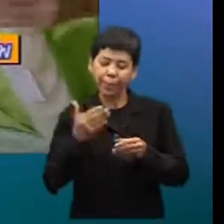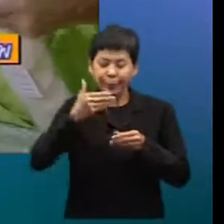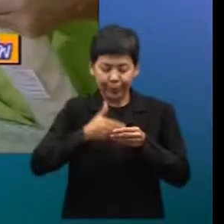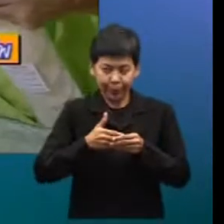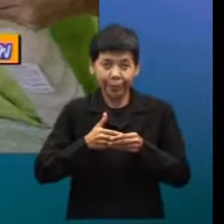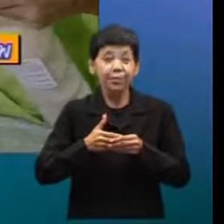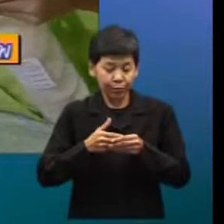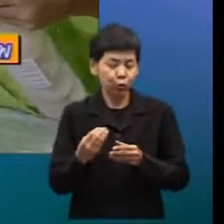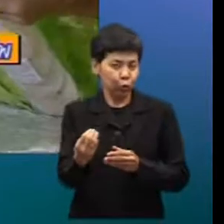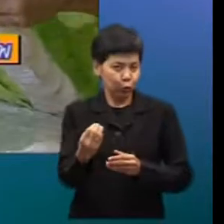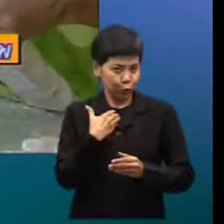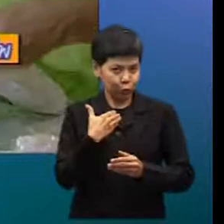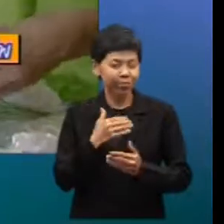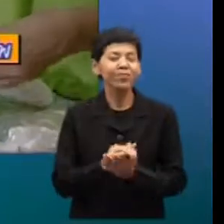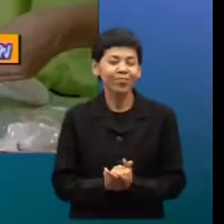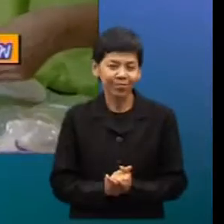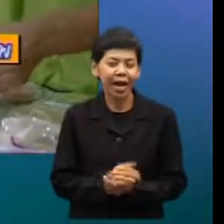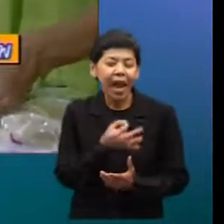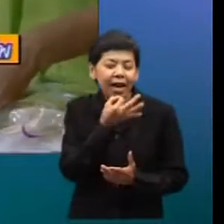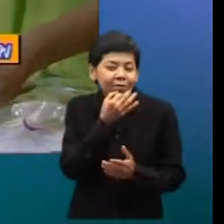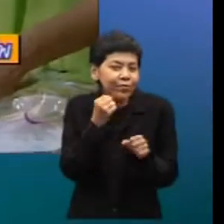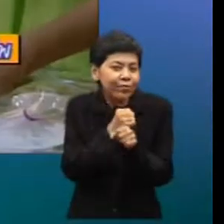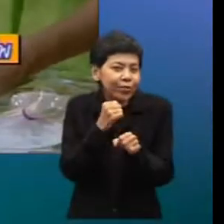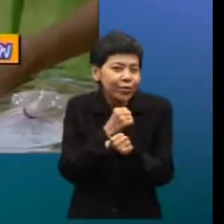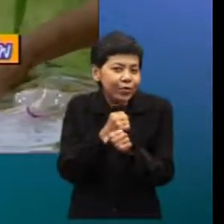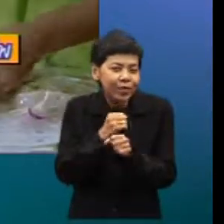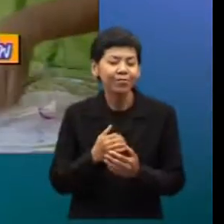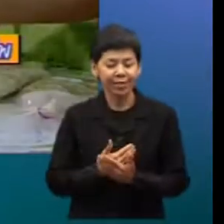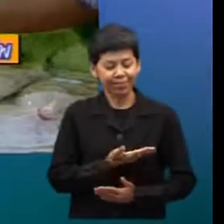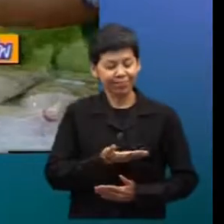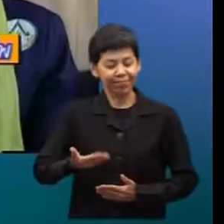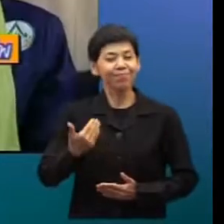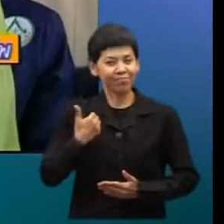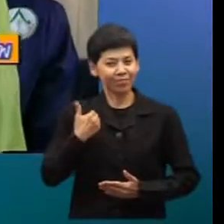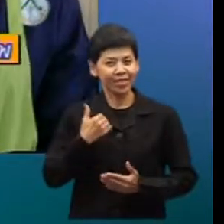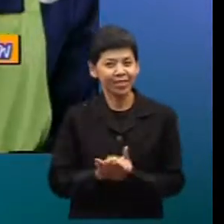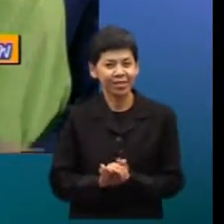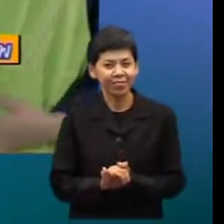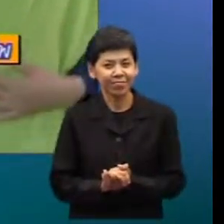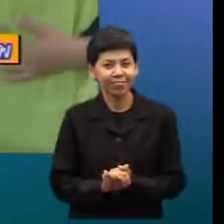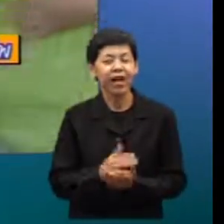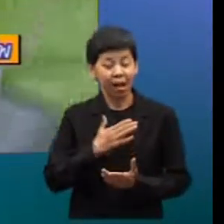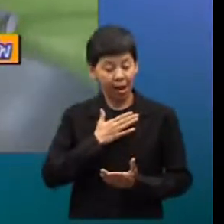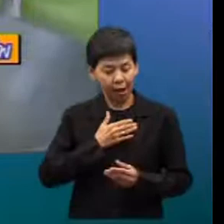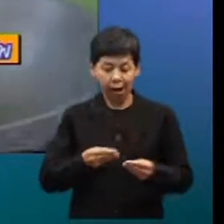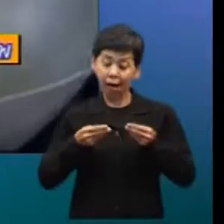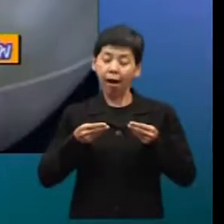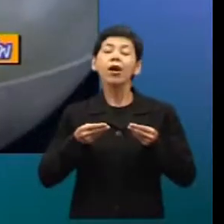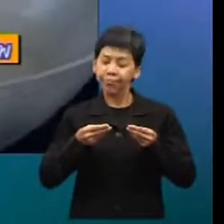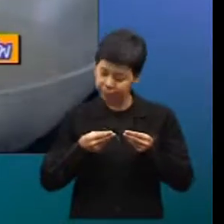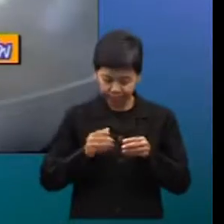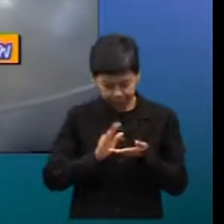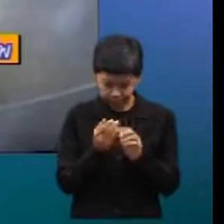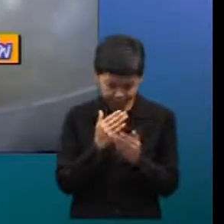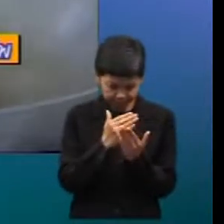องส่งมายังรายการสร้างงานสร้างอาชีพตามที่อยู่บนหน้าจอนี้ทางรายการก็จะจัดส่งไปให้ท่าน